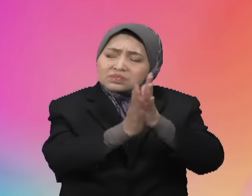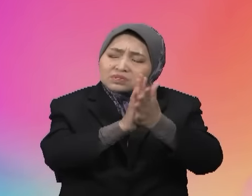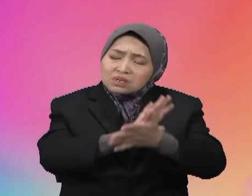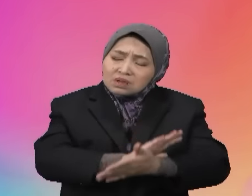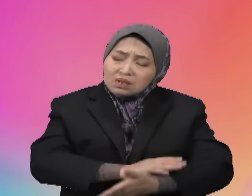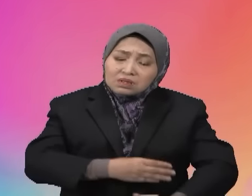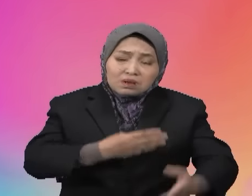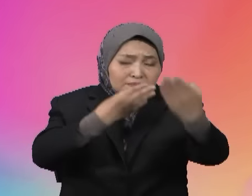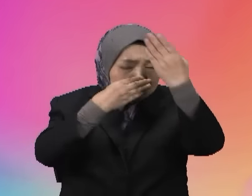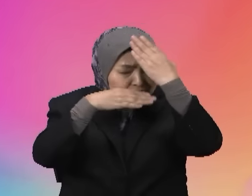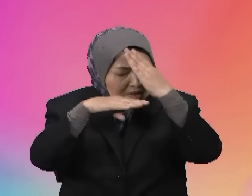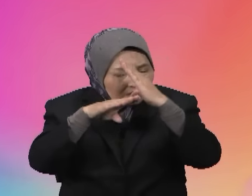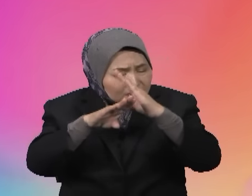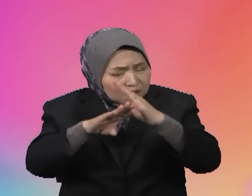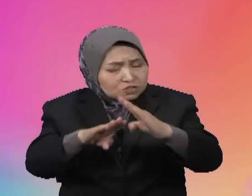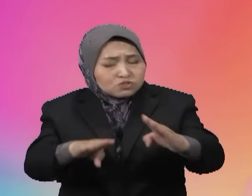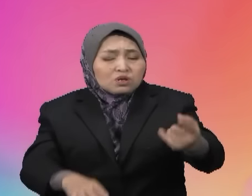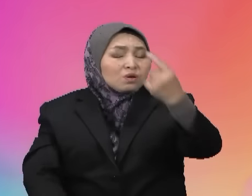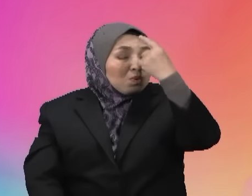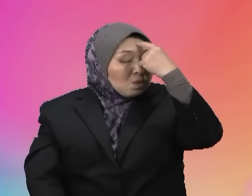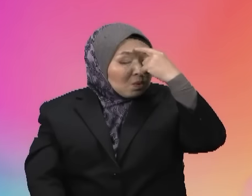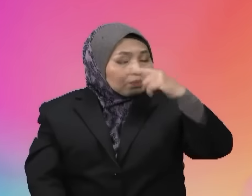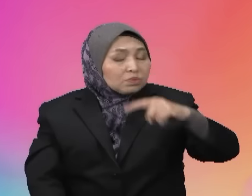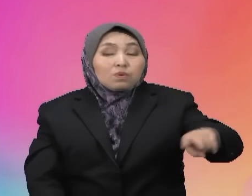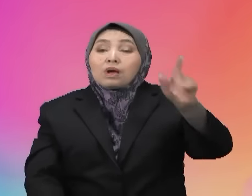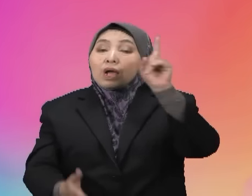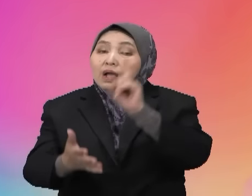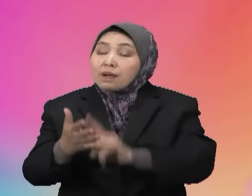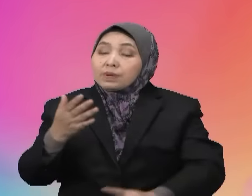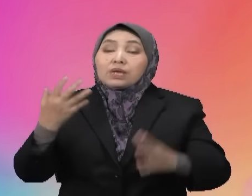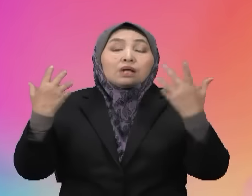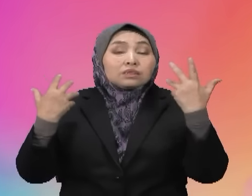jazaan bima kanu